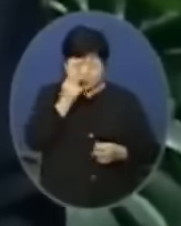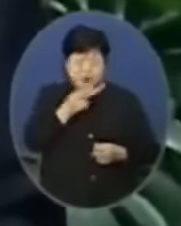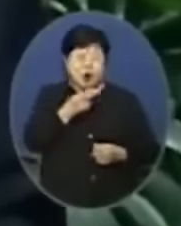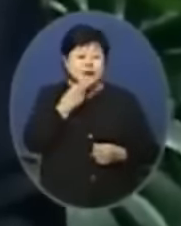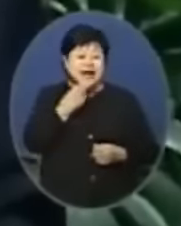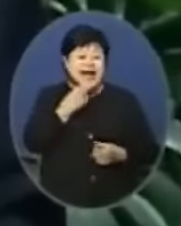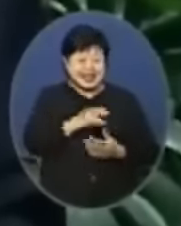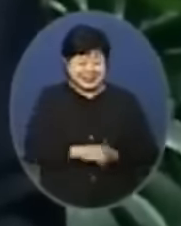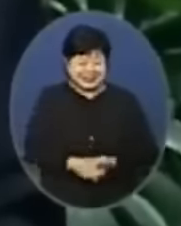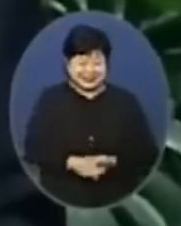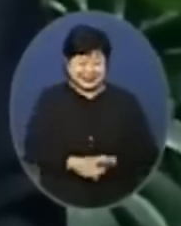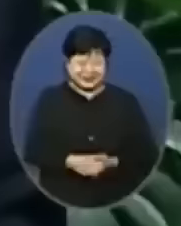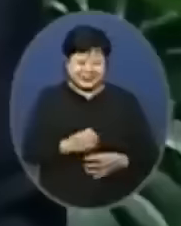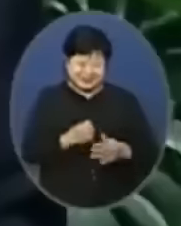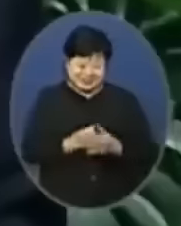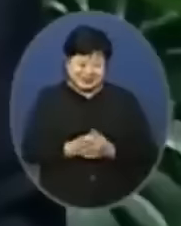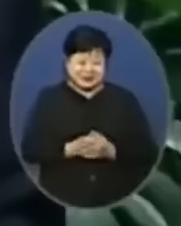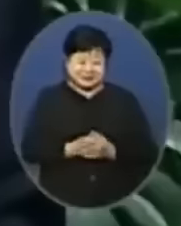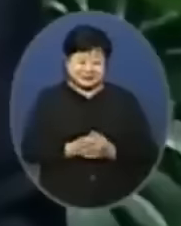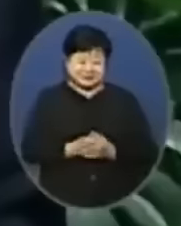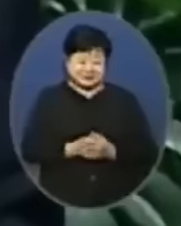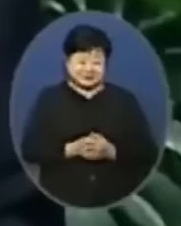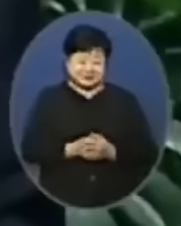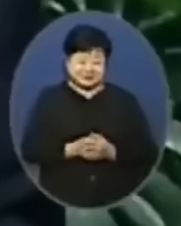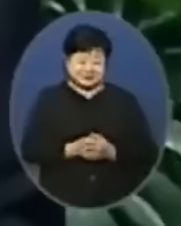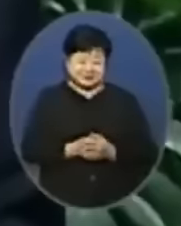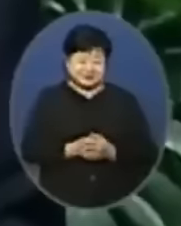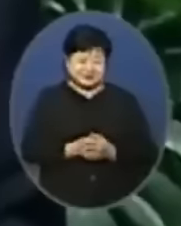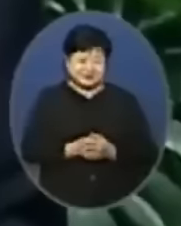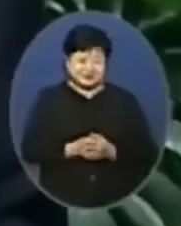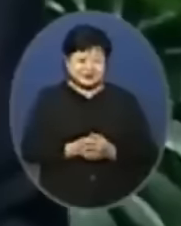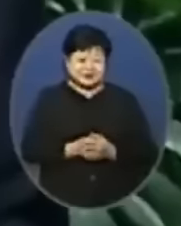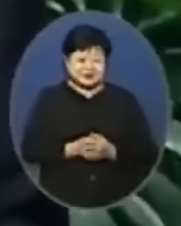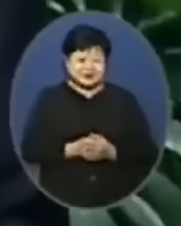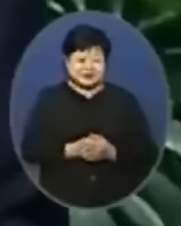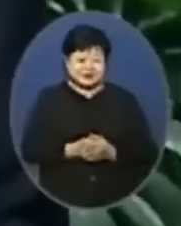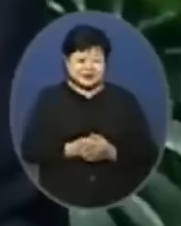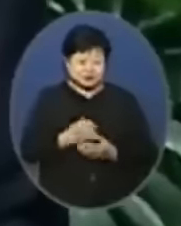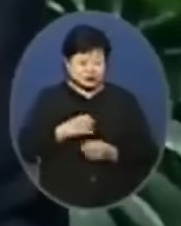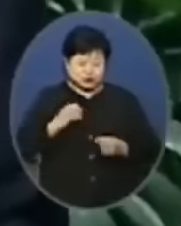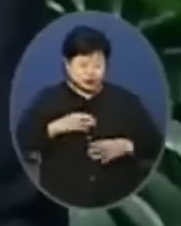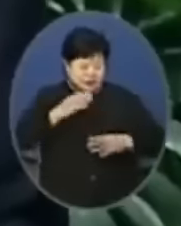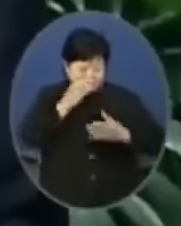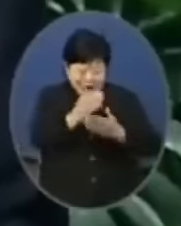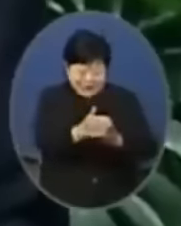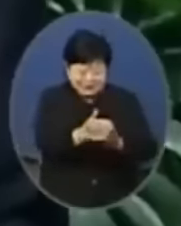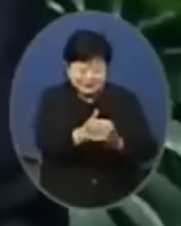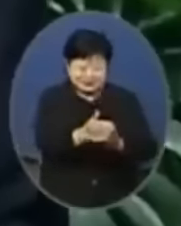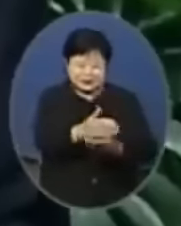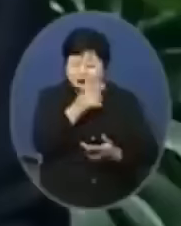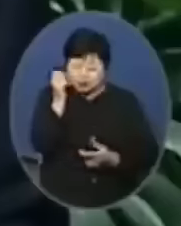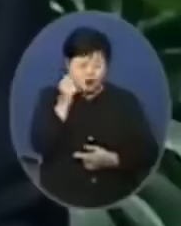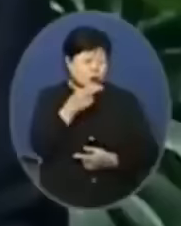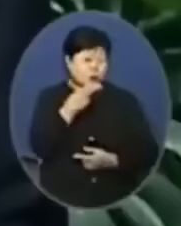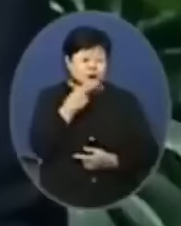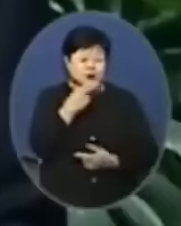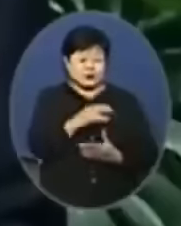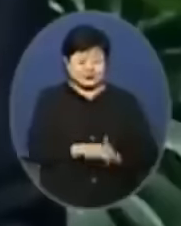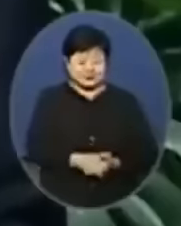없도다. 그래서 저에게 다 이러는 것입니다. 너 두려워하지 말아라. 부족함이 없다.